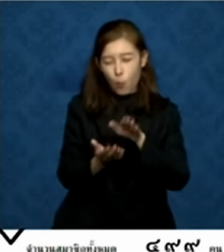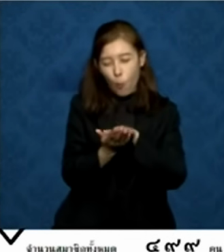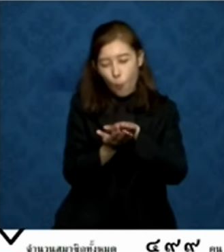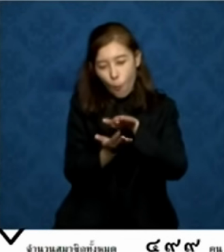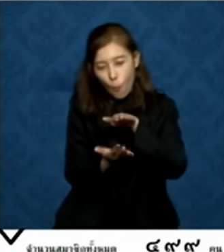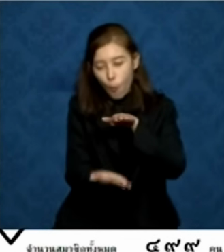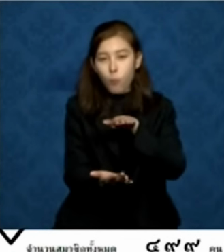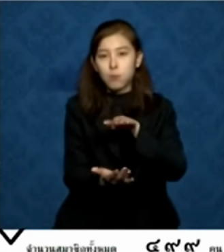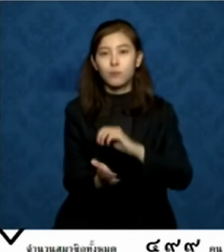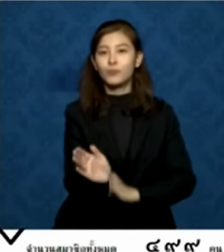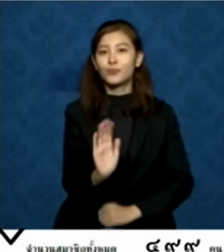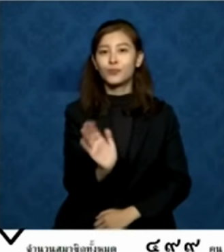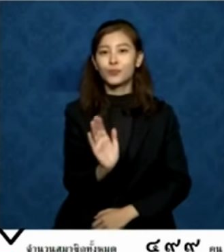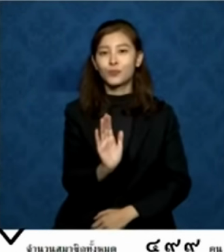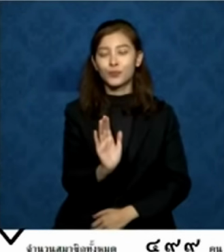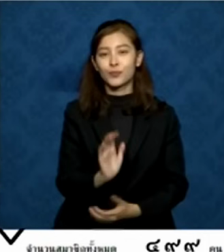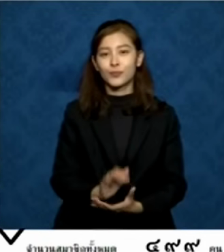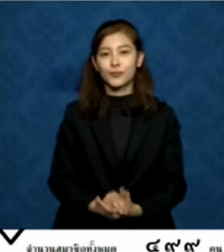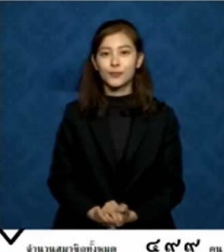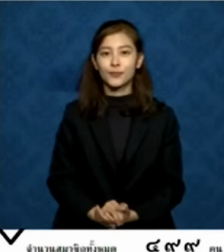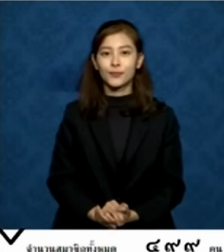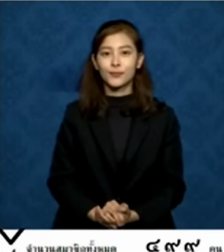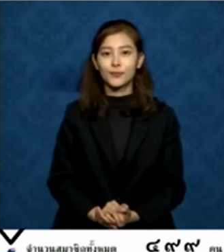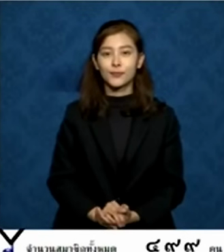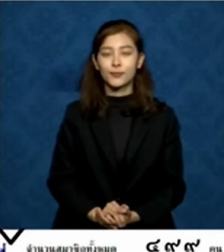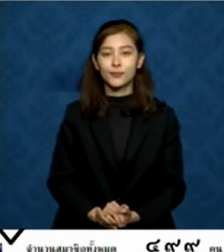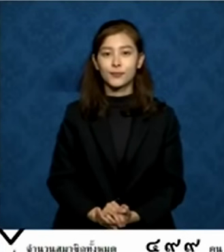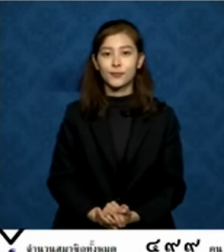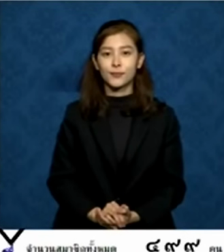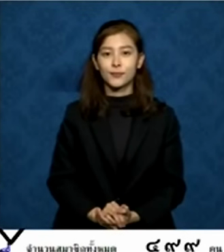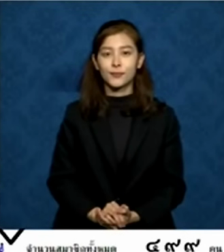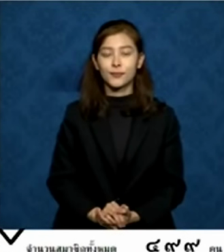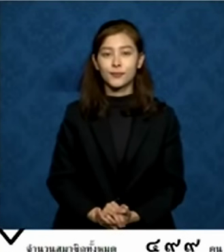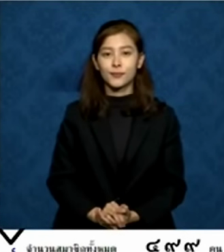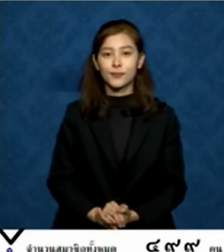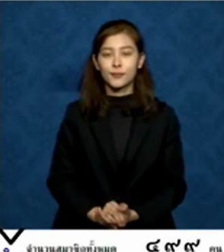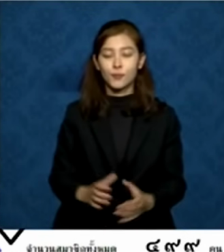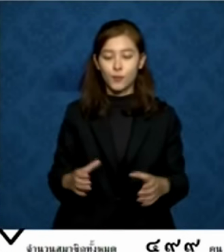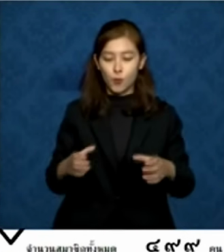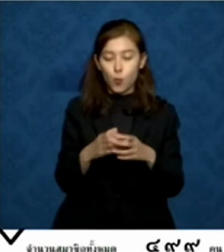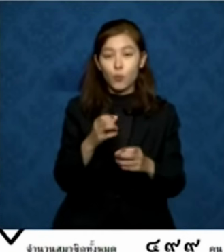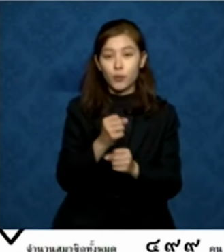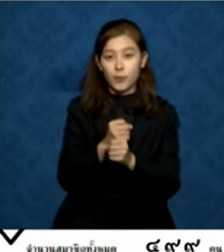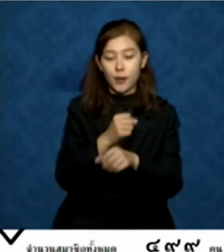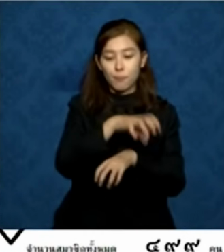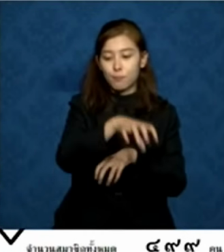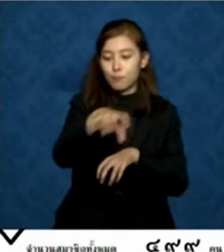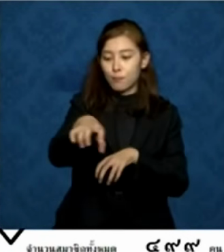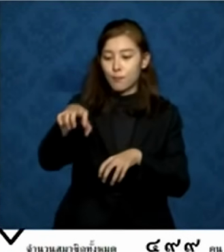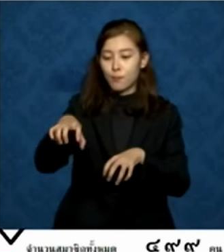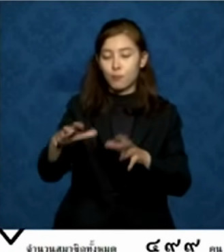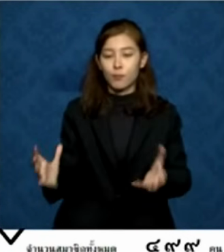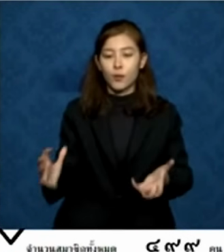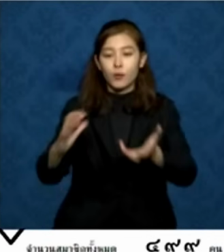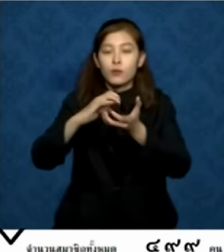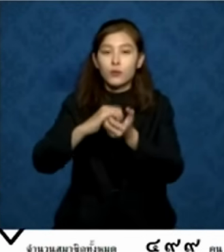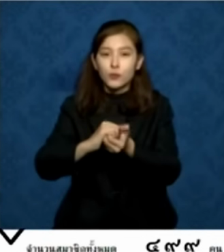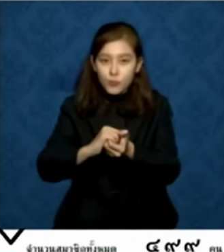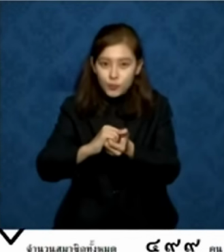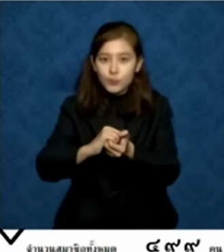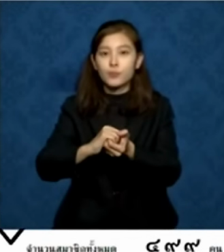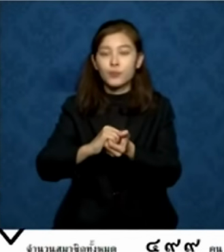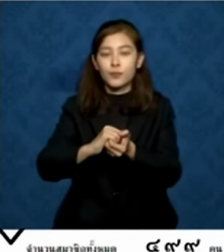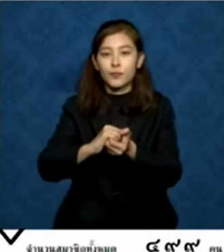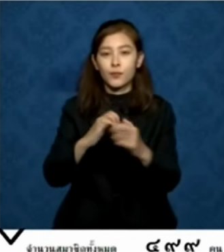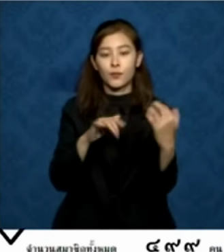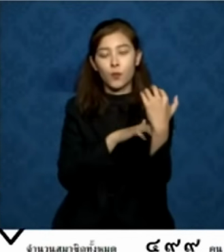ไปและยังทำให้เชื่อมโยงหลากหลายหน่วยงานเข้าเป็นฐานข้อมูลเดียวกันมุ่งหน้าไปสู่การ